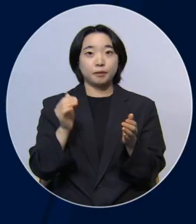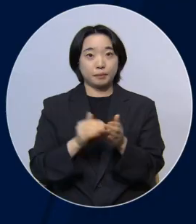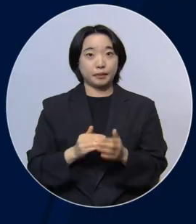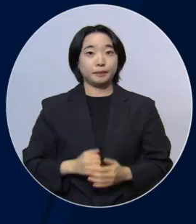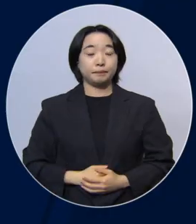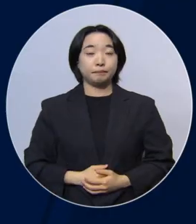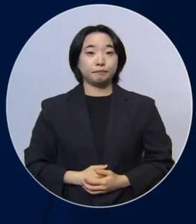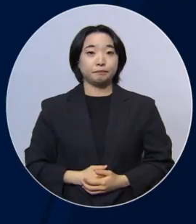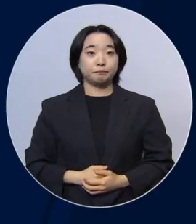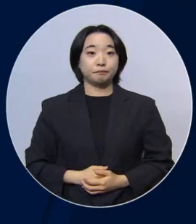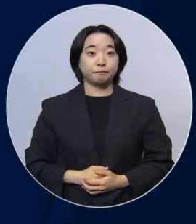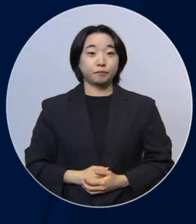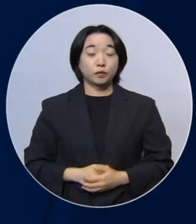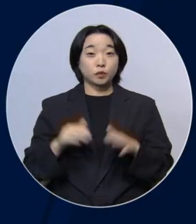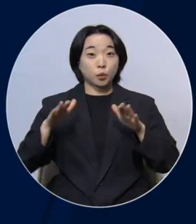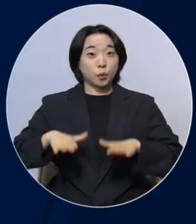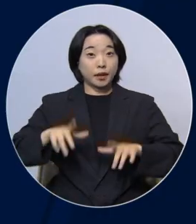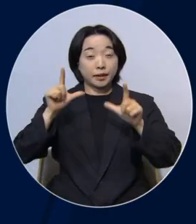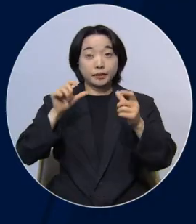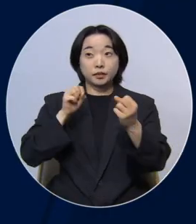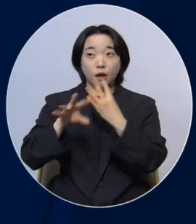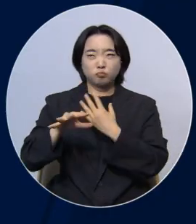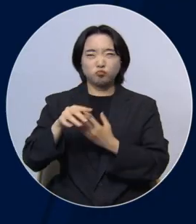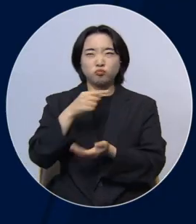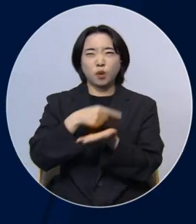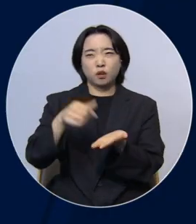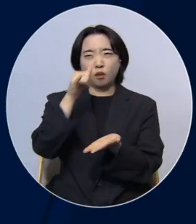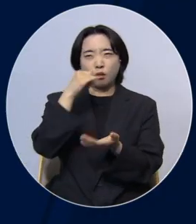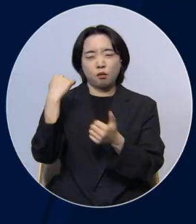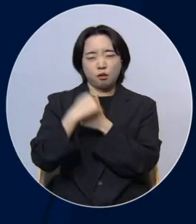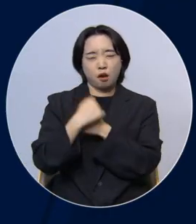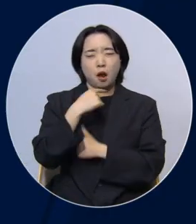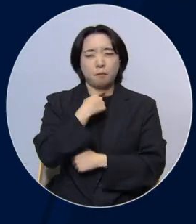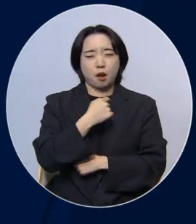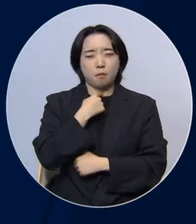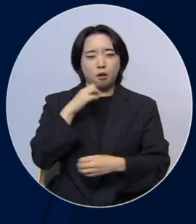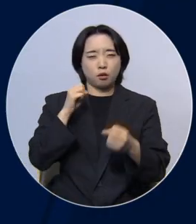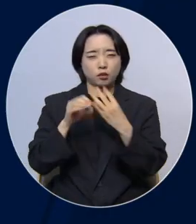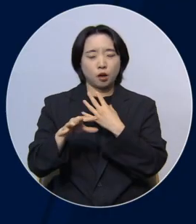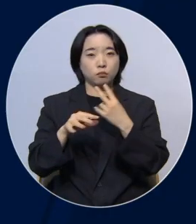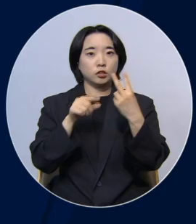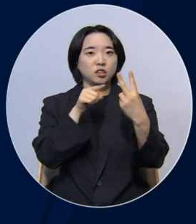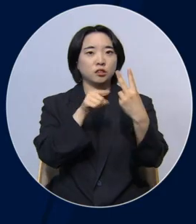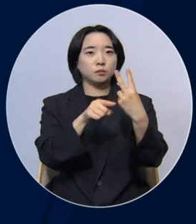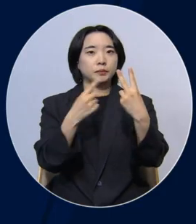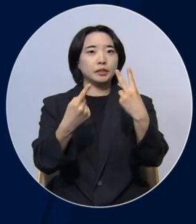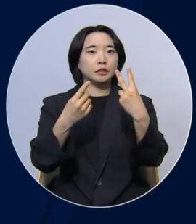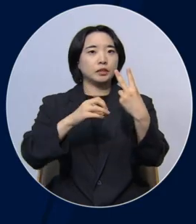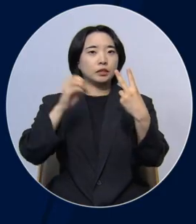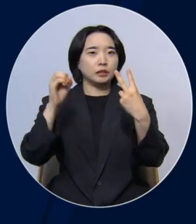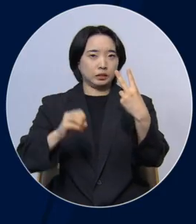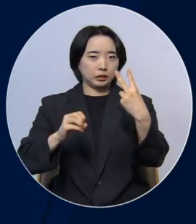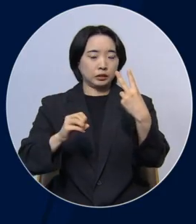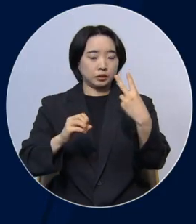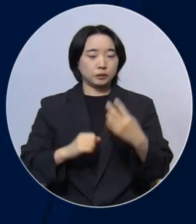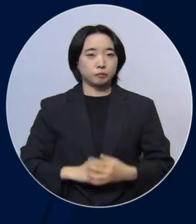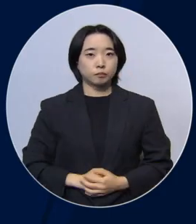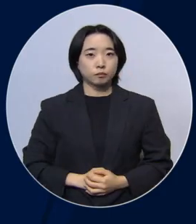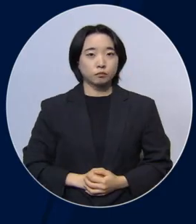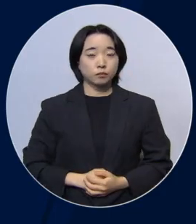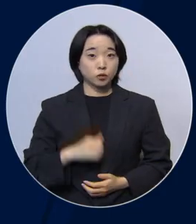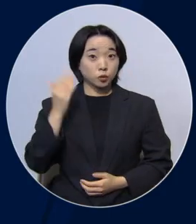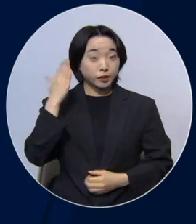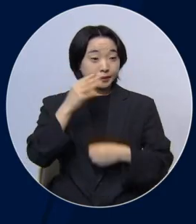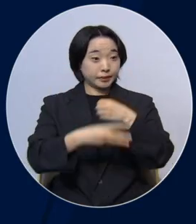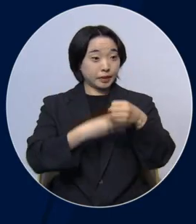결과에 따르면 올해 피해 응답률은 11년 만에 2% 넘어선 2.1% 기록했습니다 단 최근 3년간